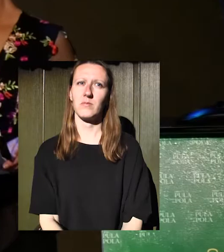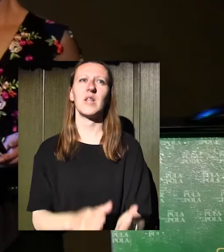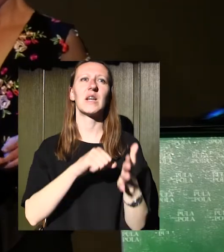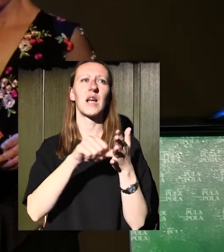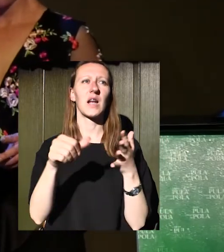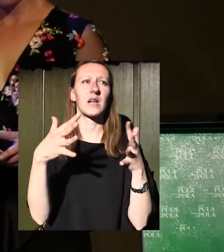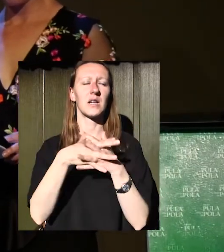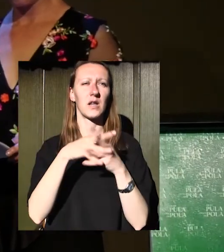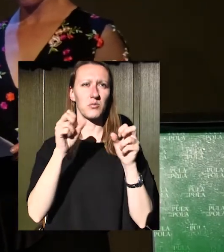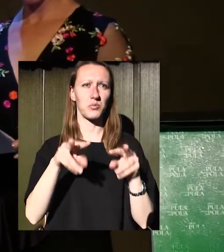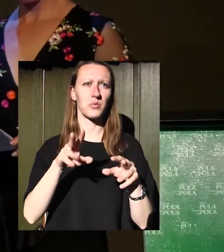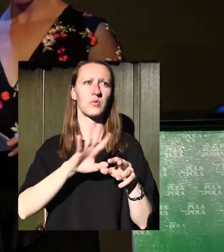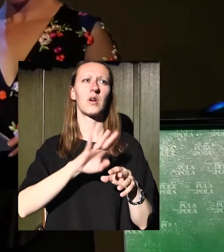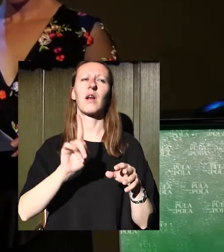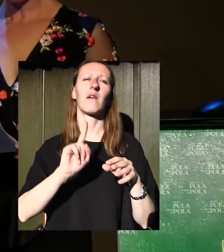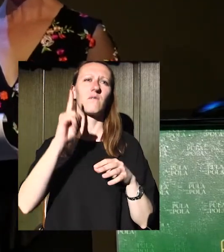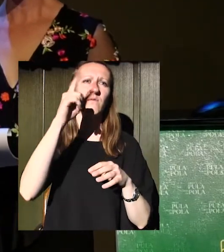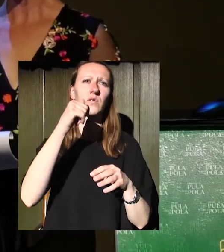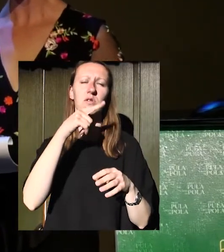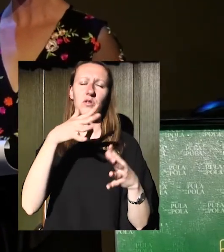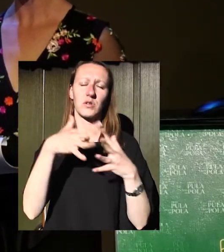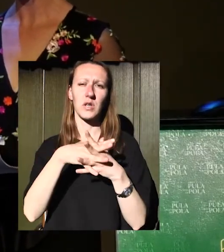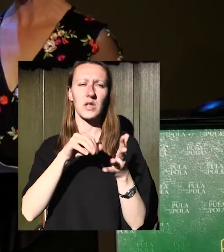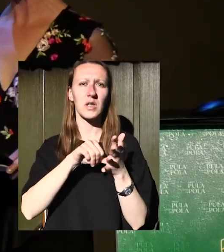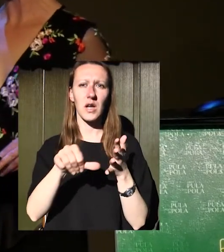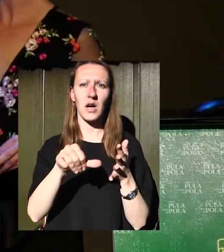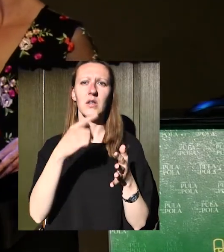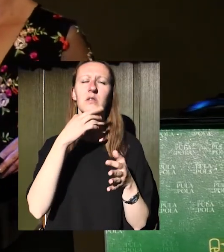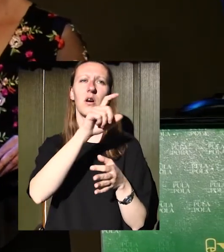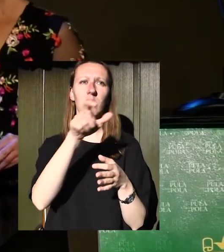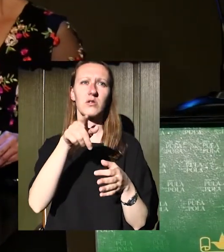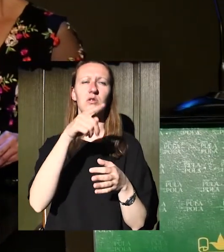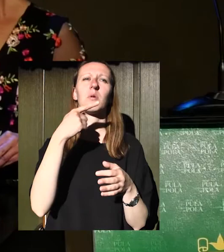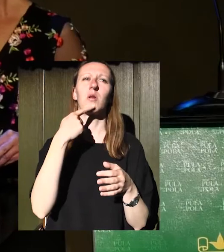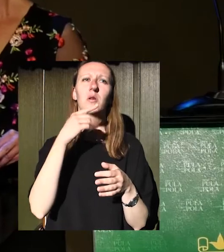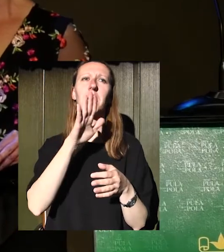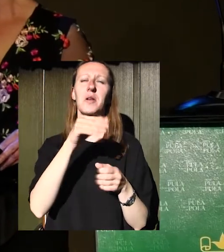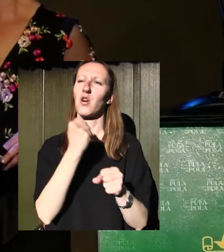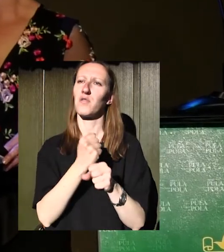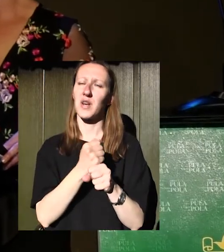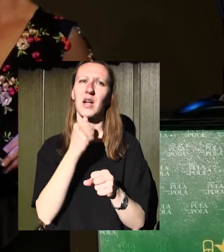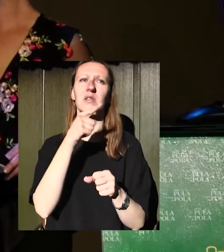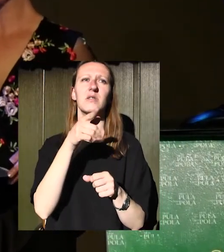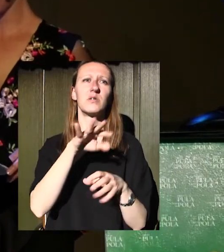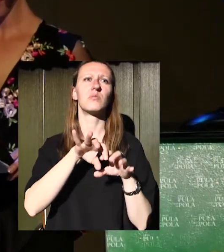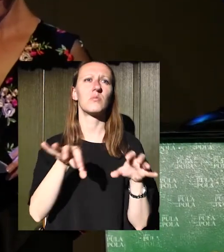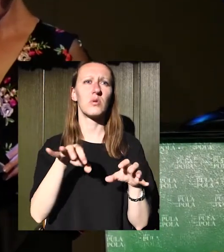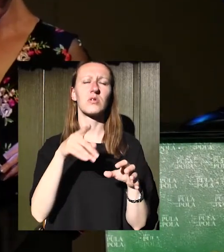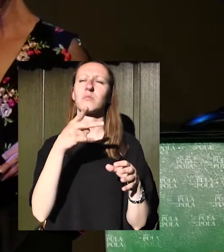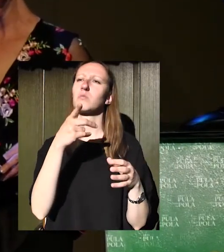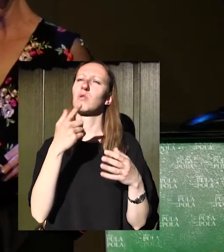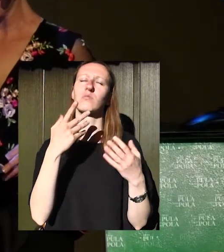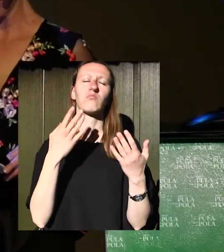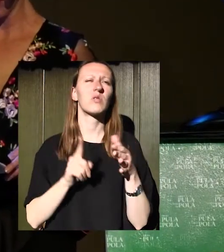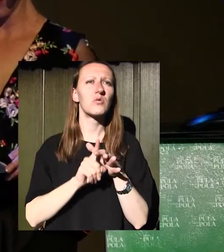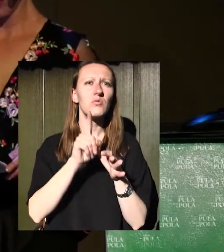Il premio Città di Pola è il più ambito premio alla carriera della città e viene conferito alle persone fisiche che con il loro lavoro e conseguimenti